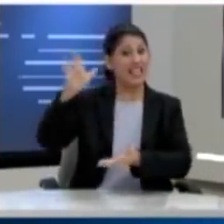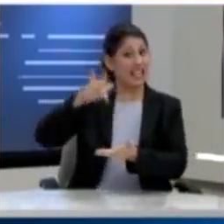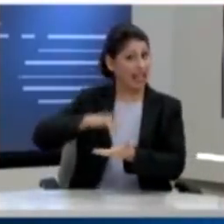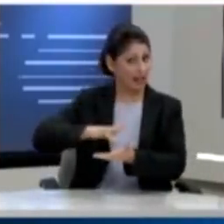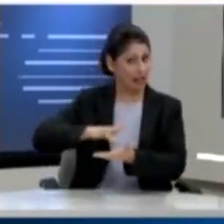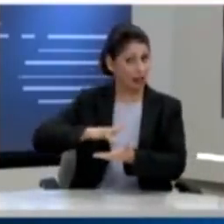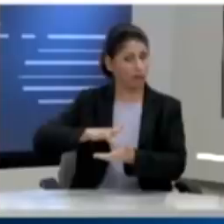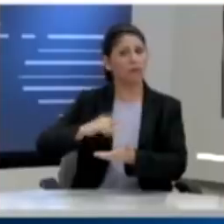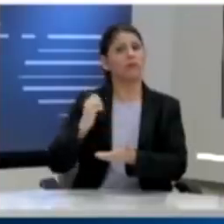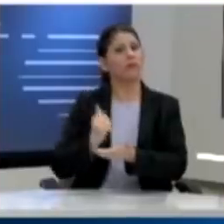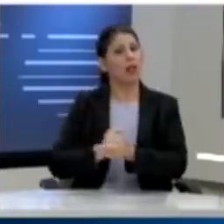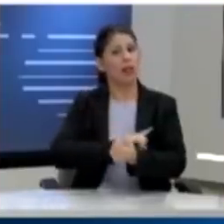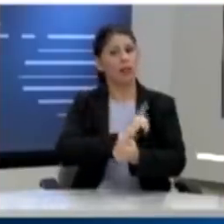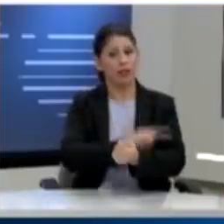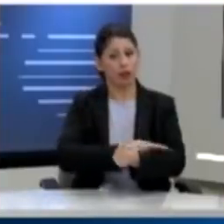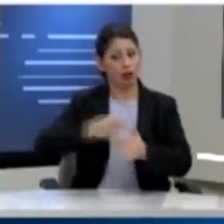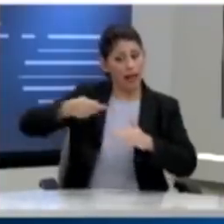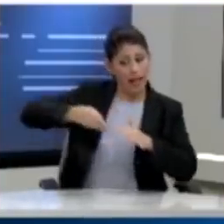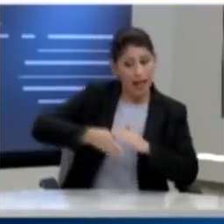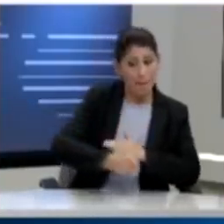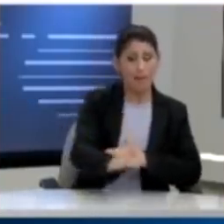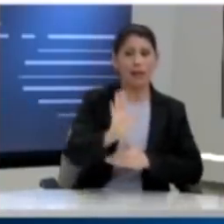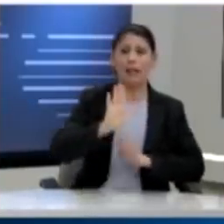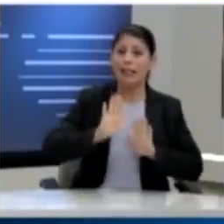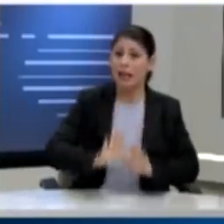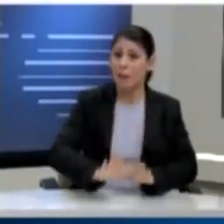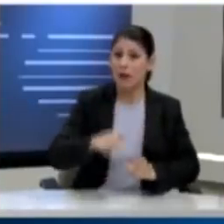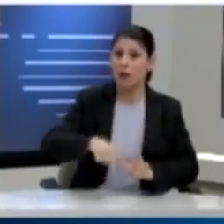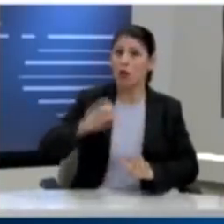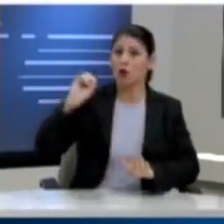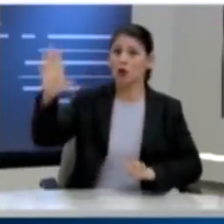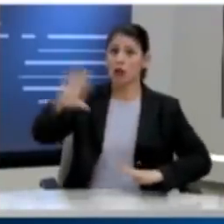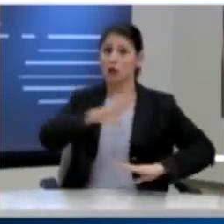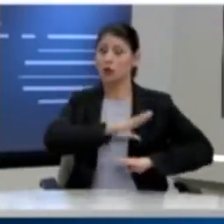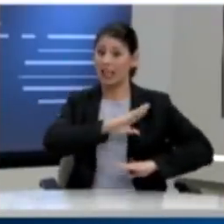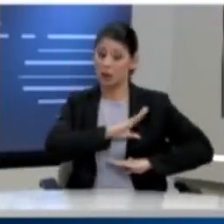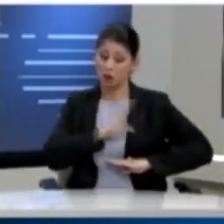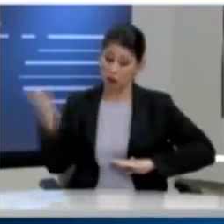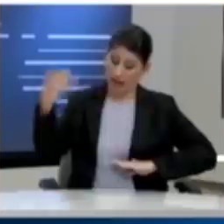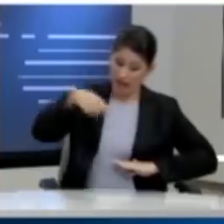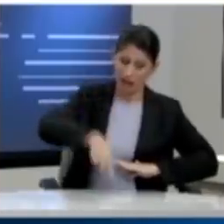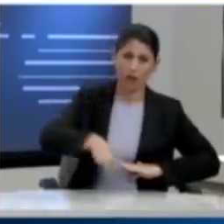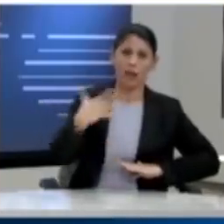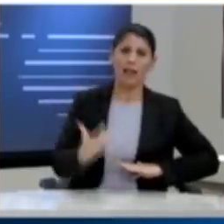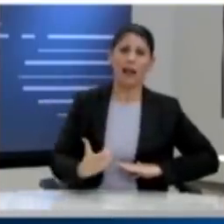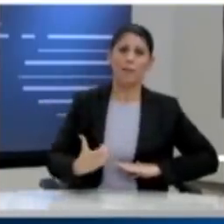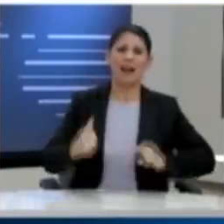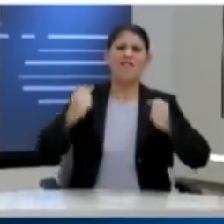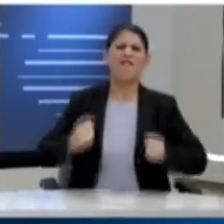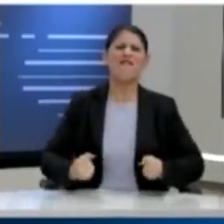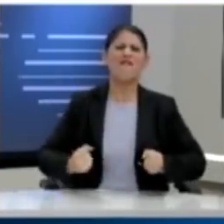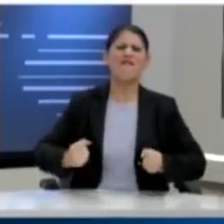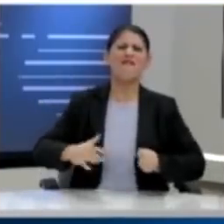κέντρα, αλλά και τη δυνατότητα διέλευσης και παραμονής ξένων στρατευμάτων και ύπαρξη βάσεων στην